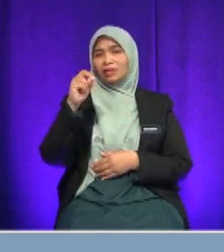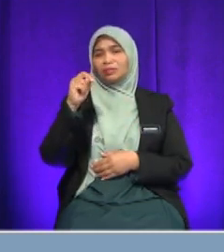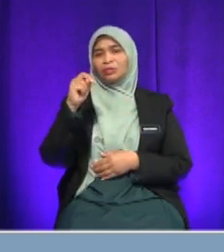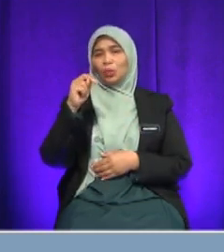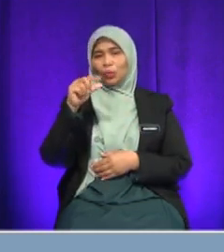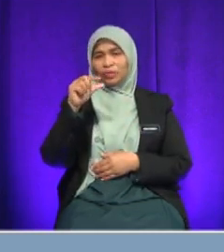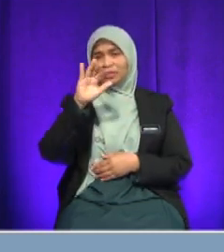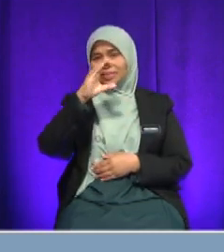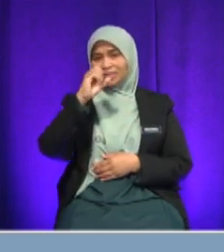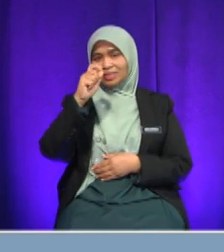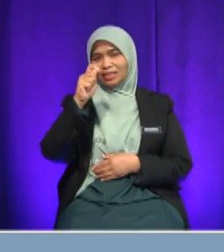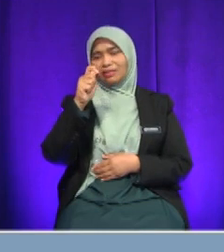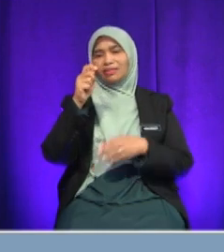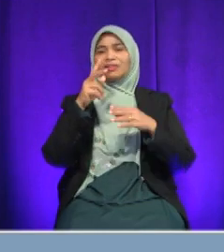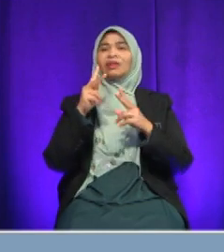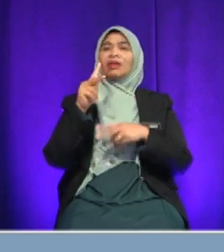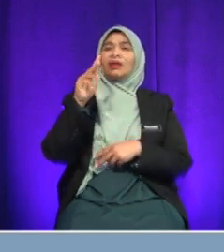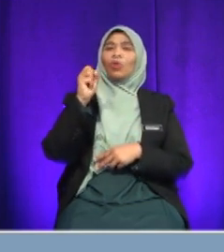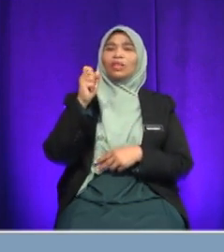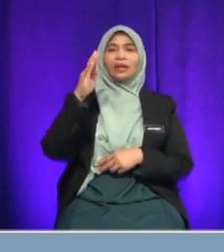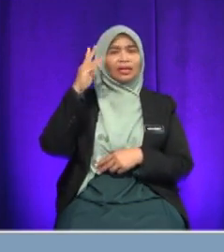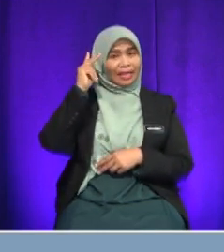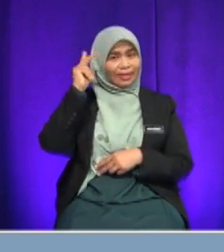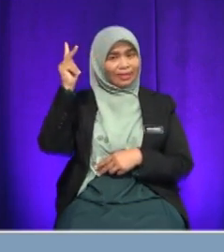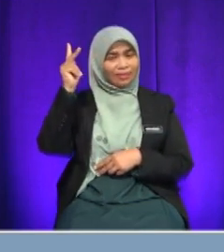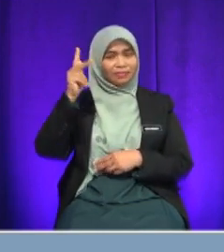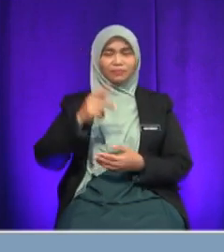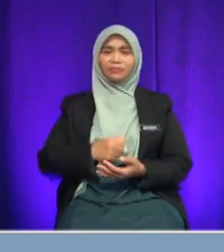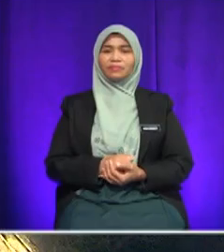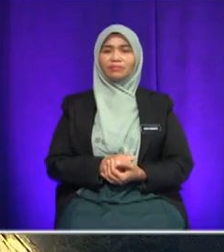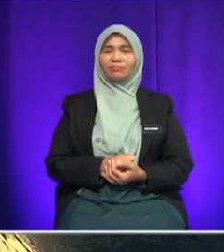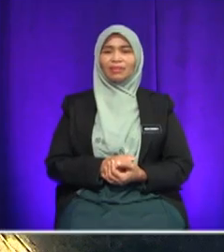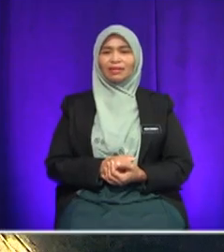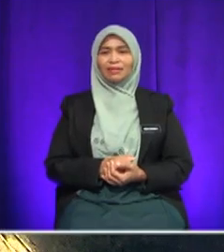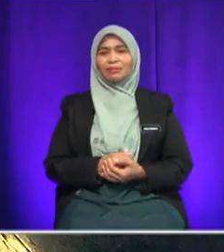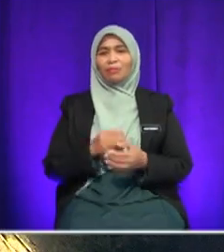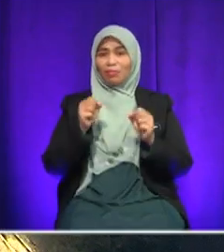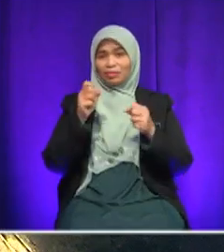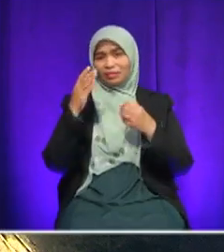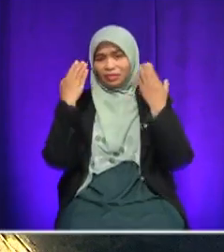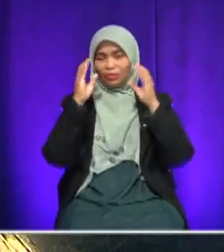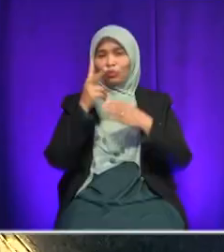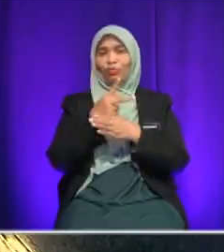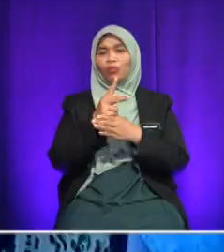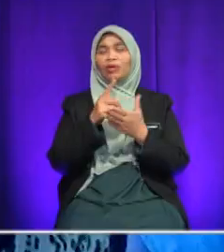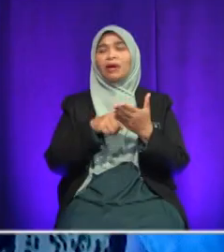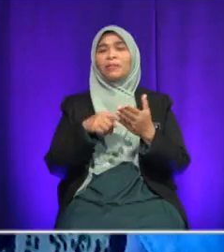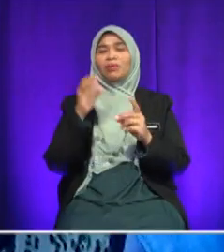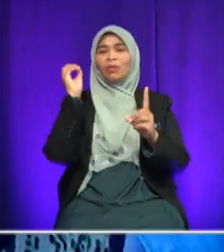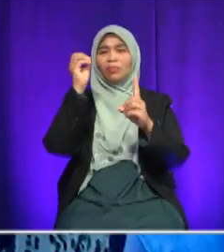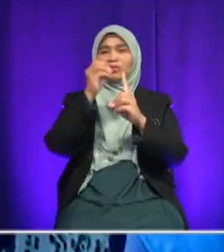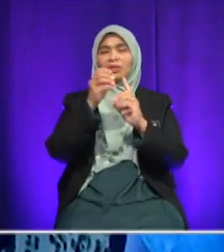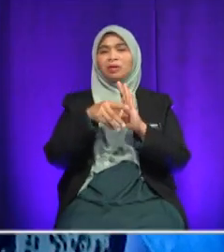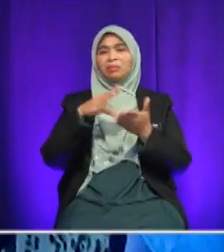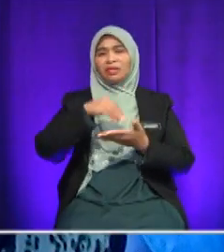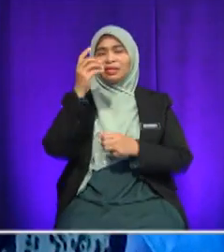rasa mereka pun sudah tak sabar-sabar dengan senyuman yang manis dan bertenaga. Boleh Cikgu kongsikan dengan kita apakah objektif pembelajaran